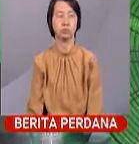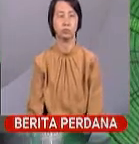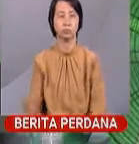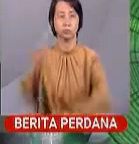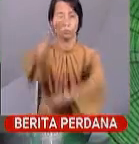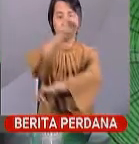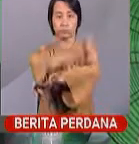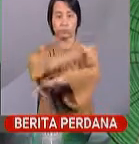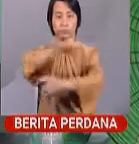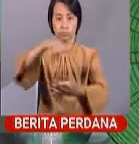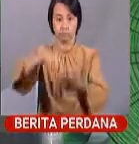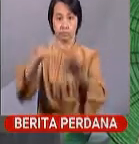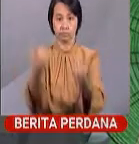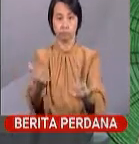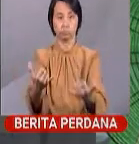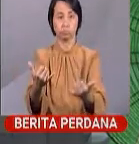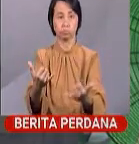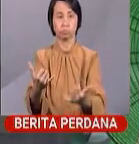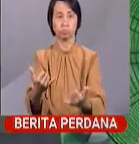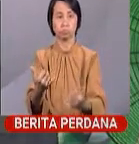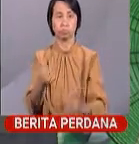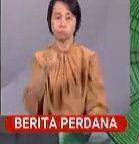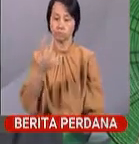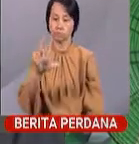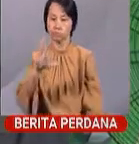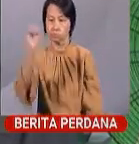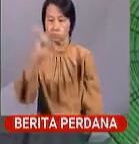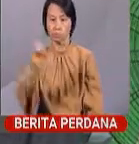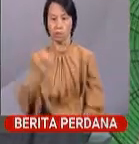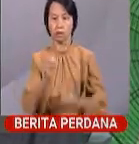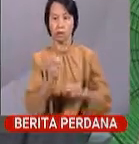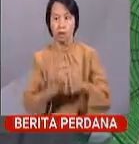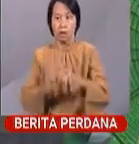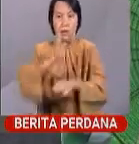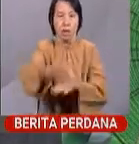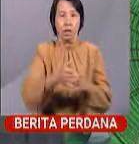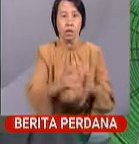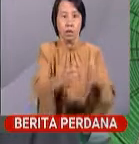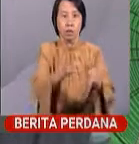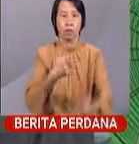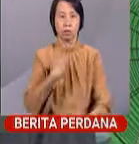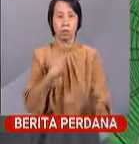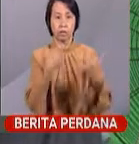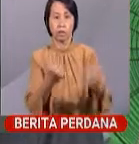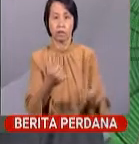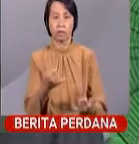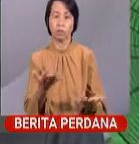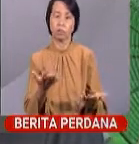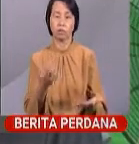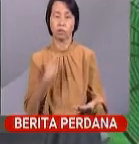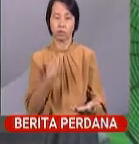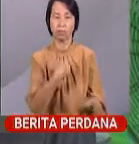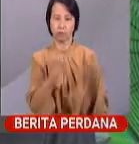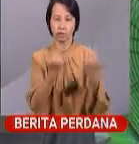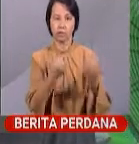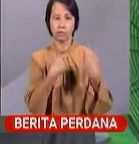Hari ini yang 5% yang lari ni tadi. Kita tengah inilah. Kita